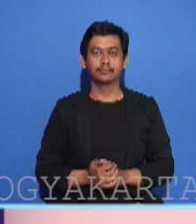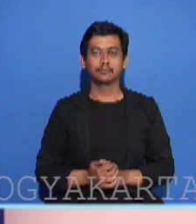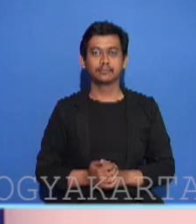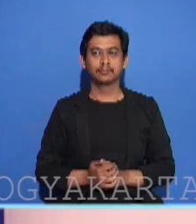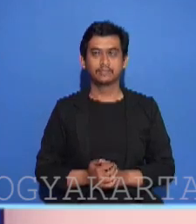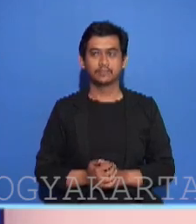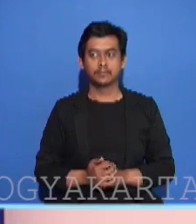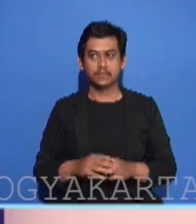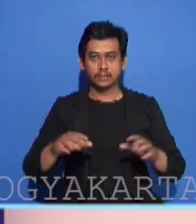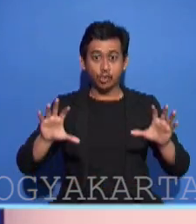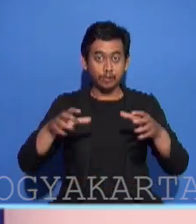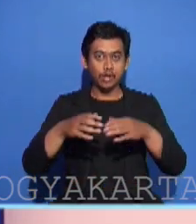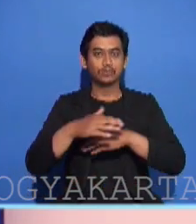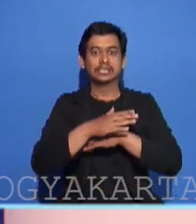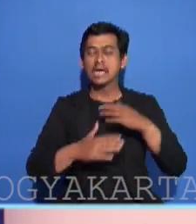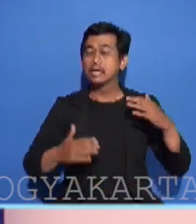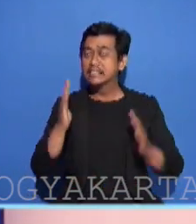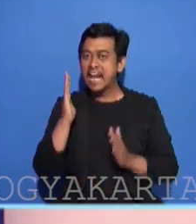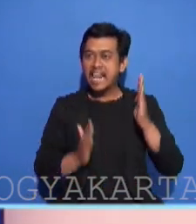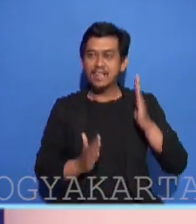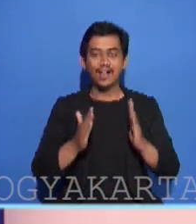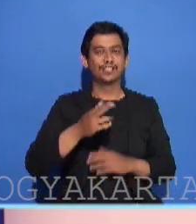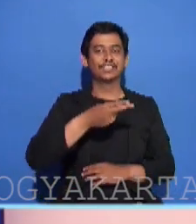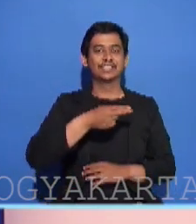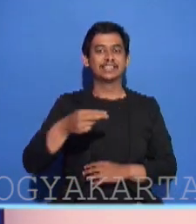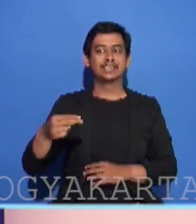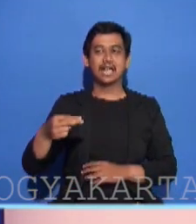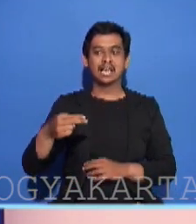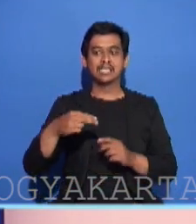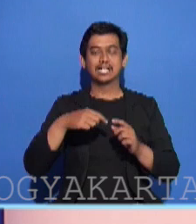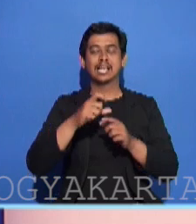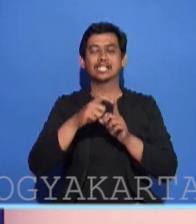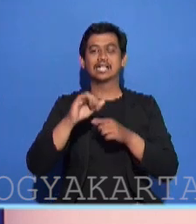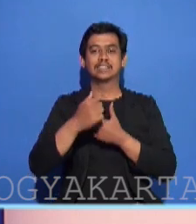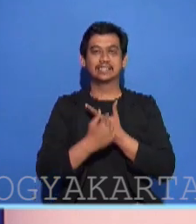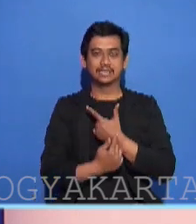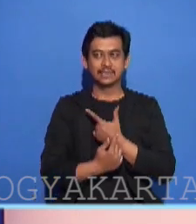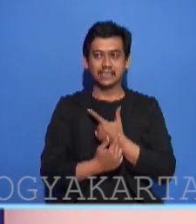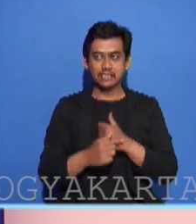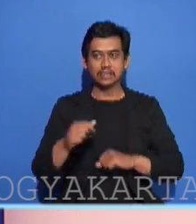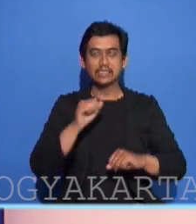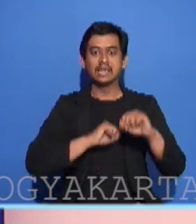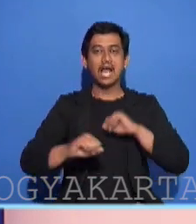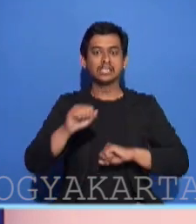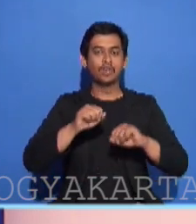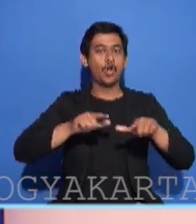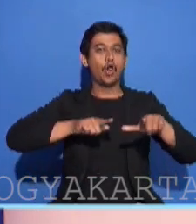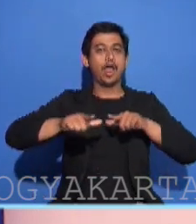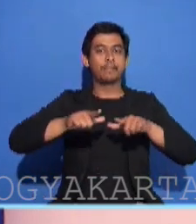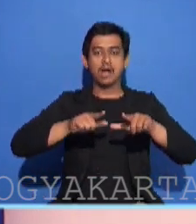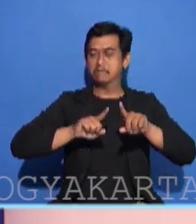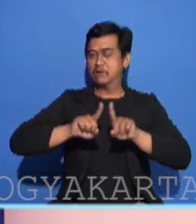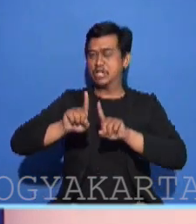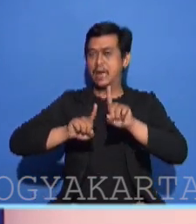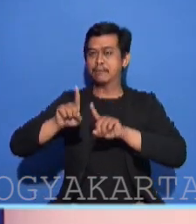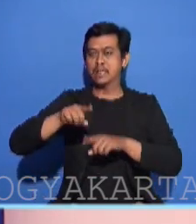persatuan olahraga atletik Indonesia pasti DIY kembali menggelar kejuaraan daerah 2023 di Mandala Krida